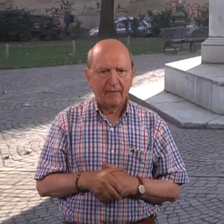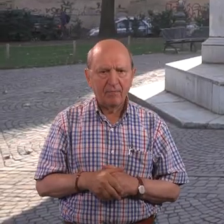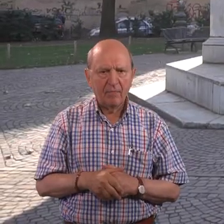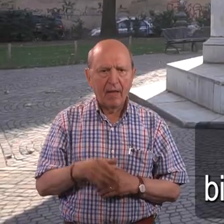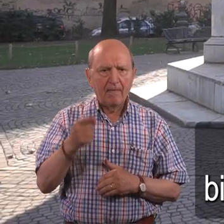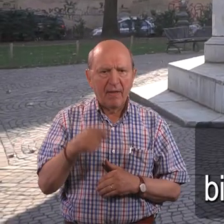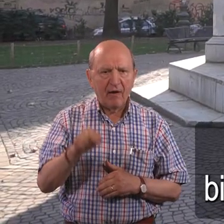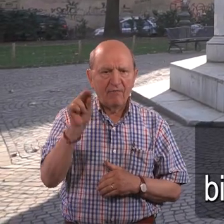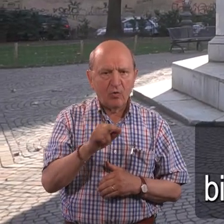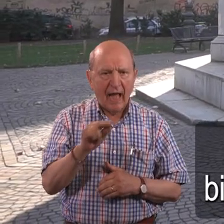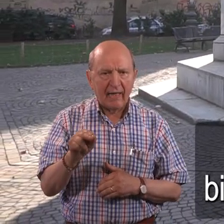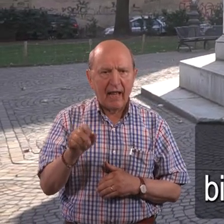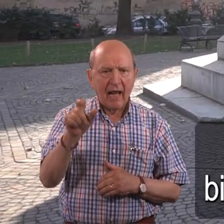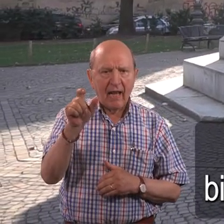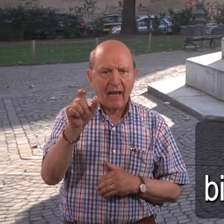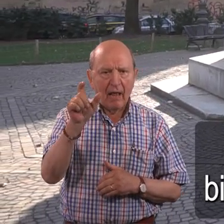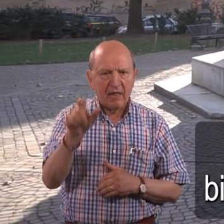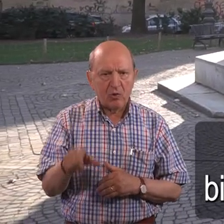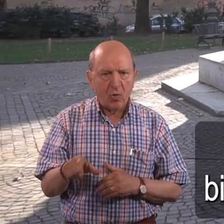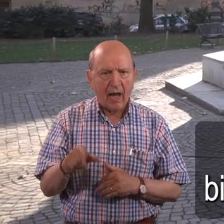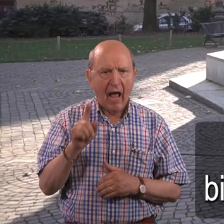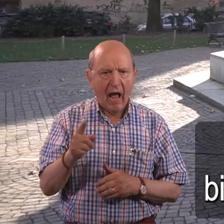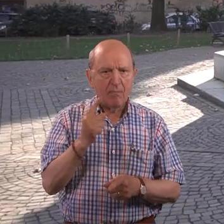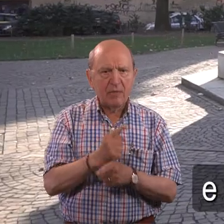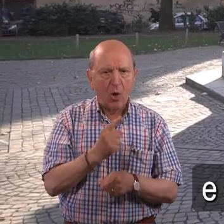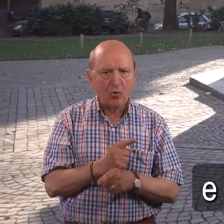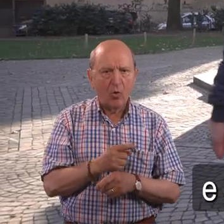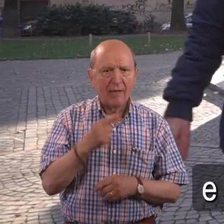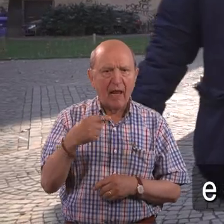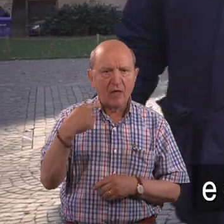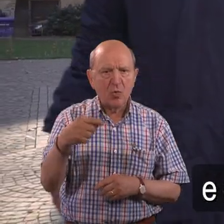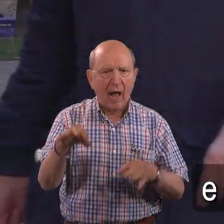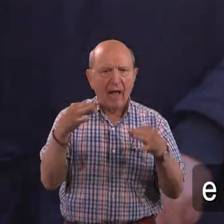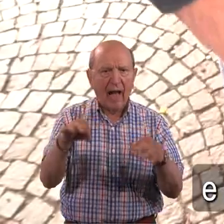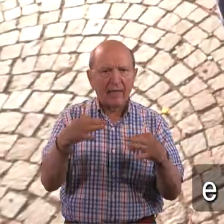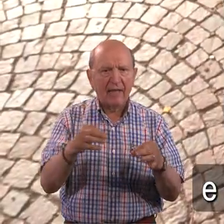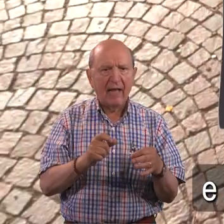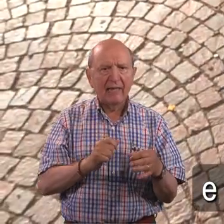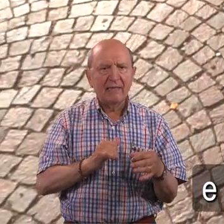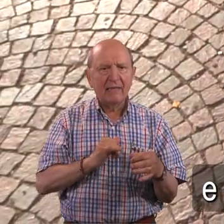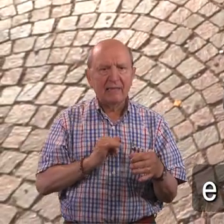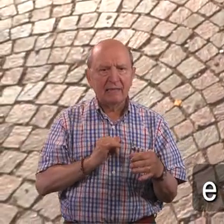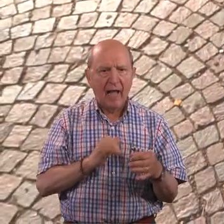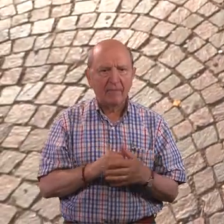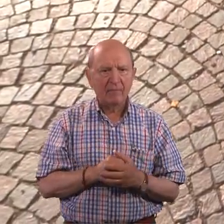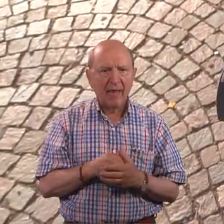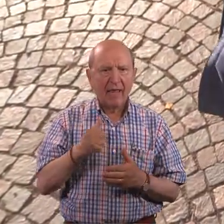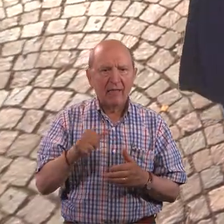per votare il signor Rossi ha bisogno della sua carta d'identità e di una tessera elettorale valida